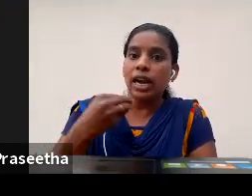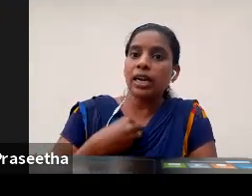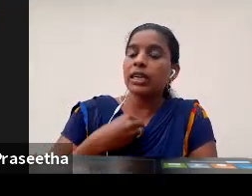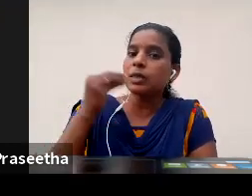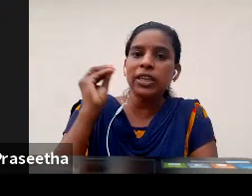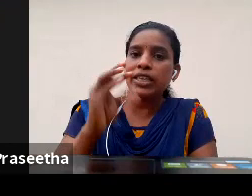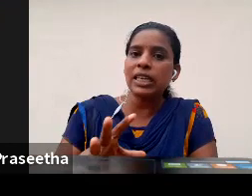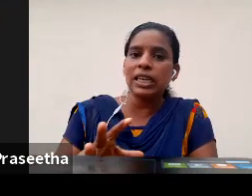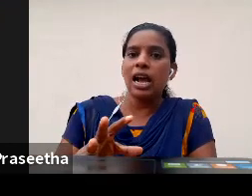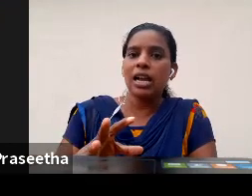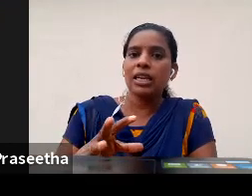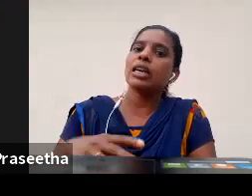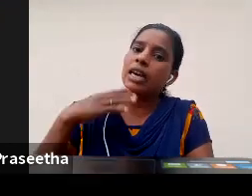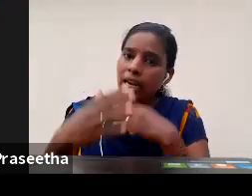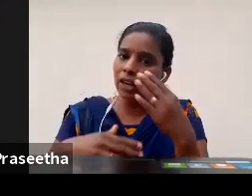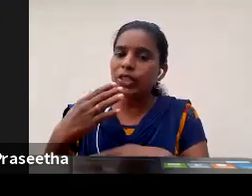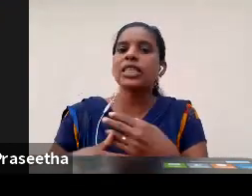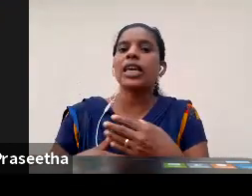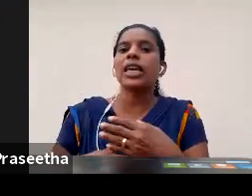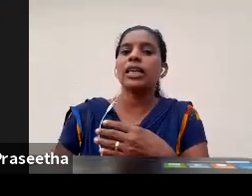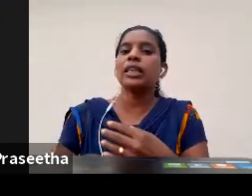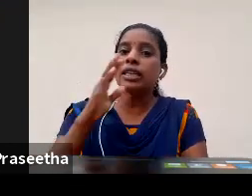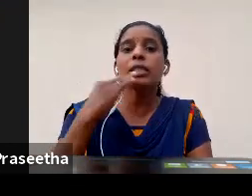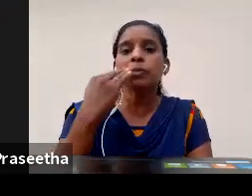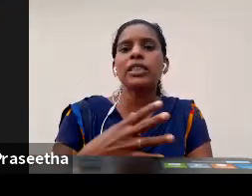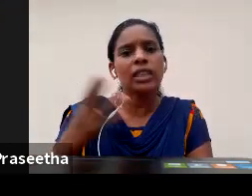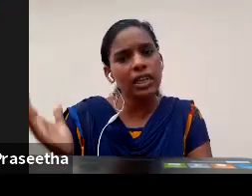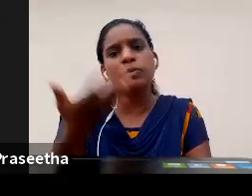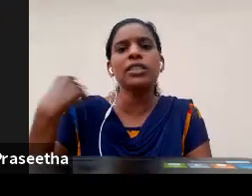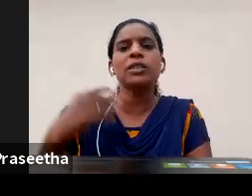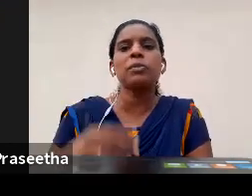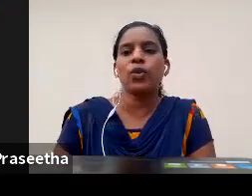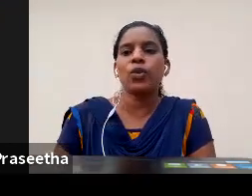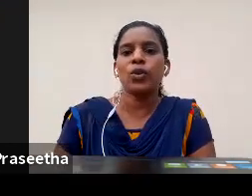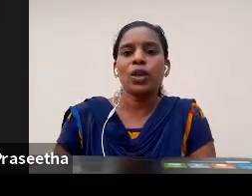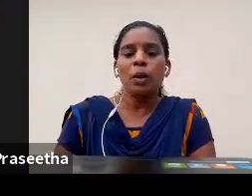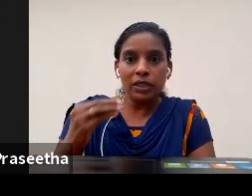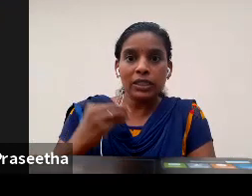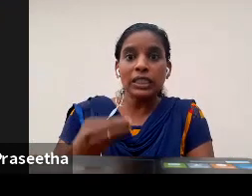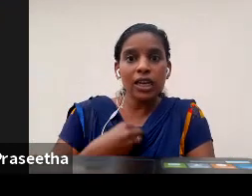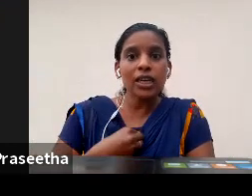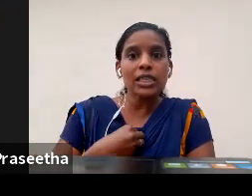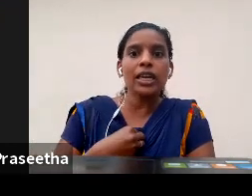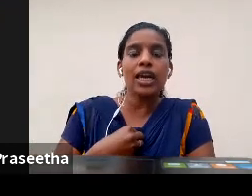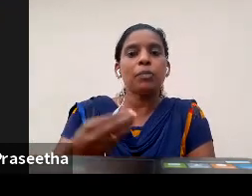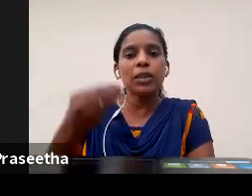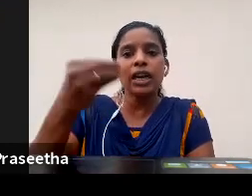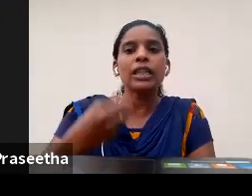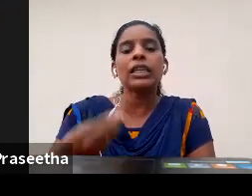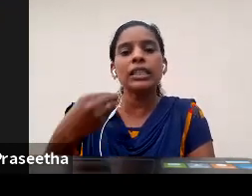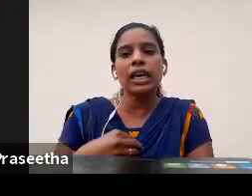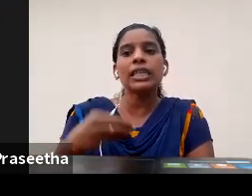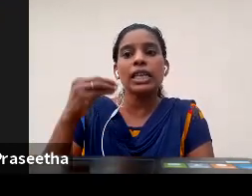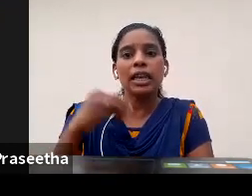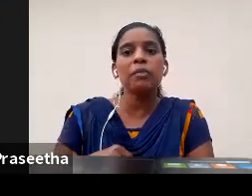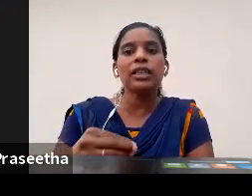വെച്ചാൽ ഞങ്ങൾക്ക് സ്പീച്ച് ഇല്ല, ഞങ്ങളുടെ ലാംഗ്വേജ് സൈനാണ്, നിങ്ങൾക്ക് സ്പീച്ച് നിങ്ങൾ സ്പീച്ച് പറഞ്ഞു, പക്ഷെ ഞങ്ങൾക്ക് സൈനാണ്, അപ്പൊ നിങ്ങൾ